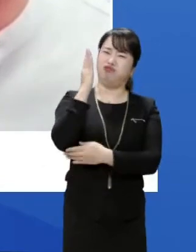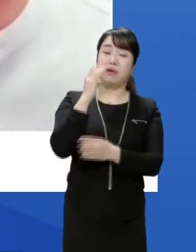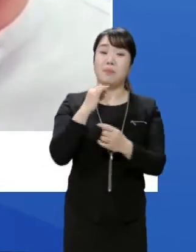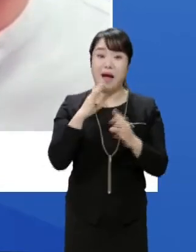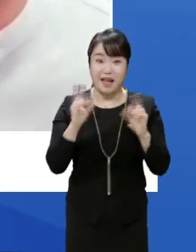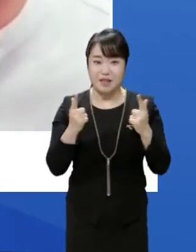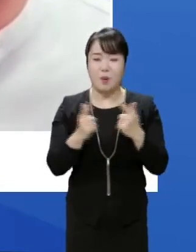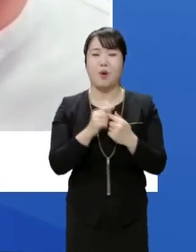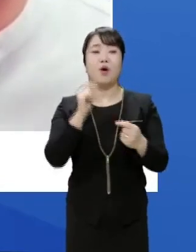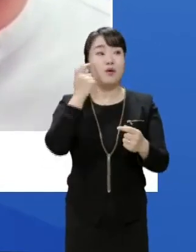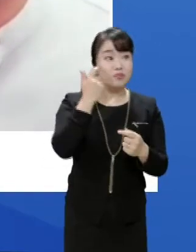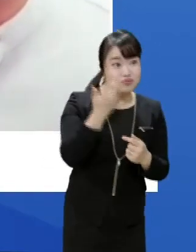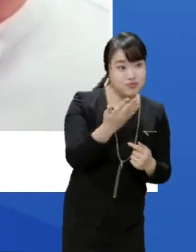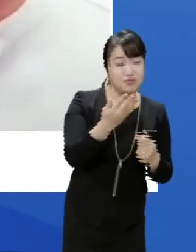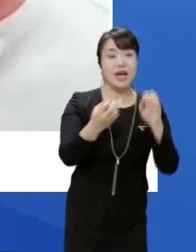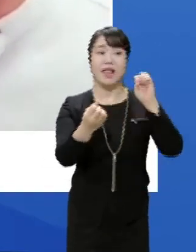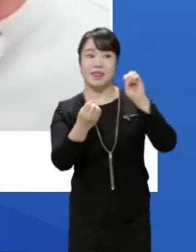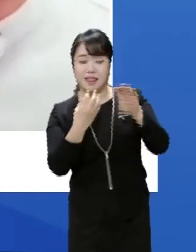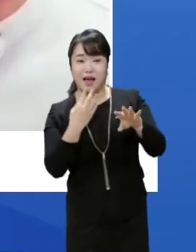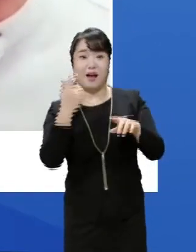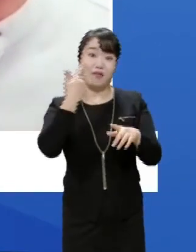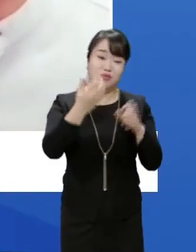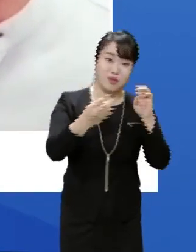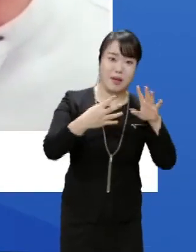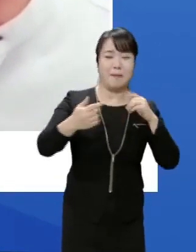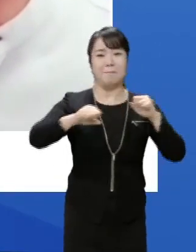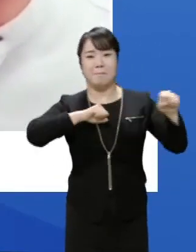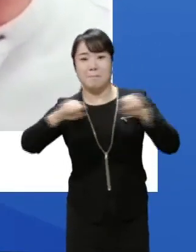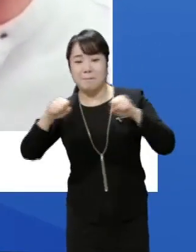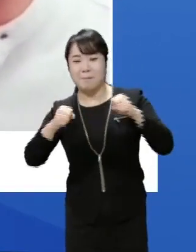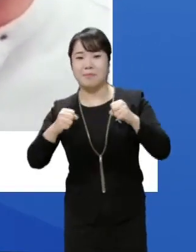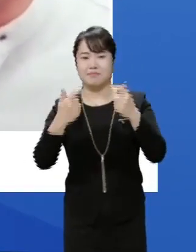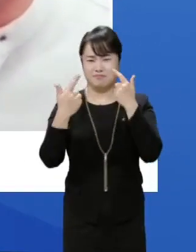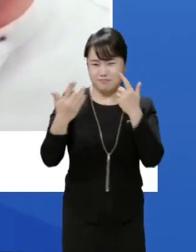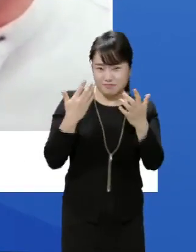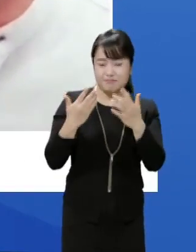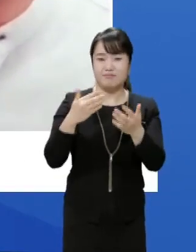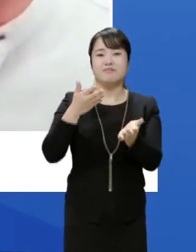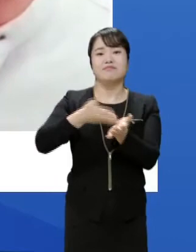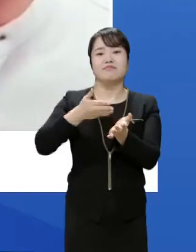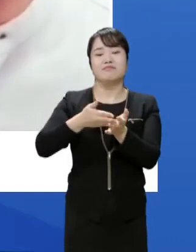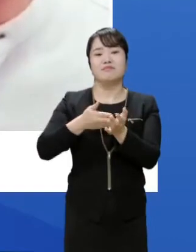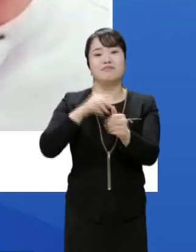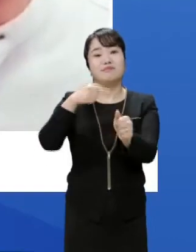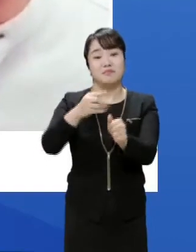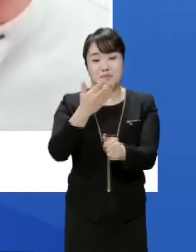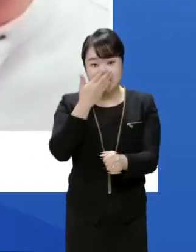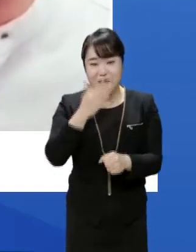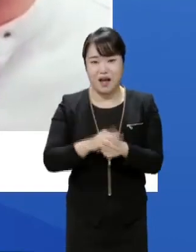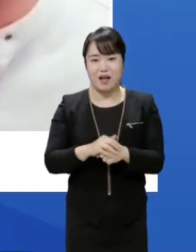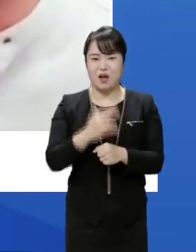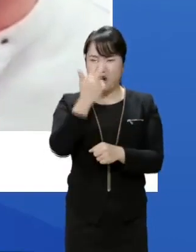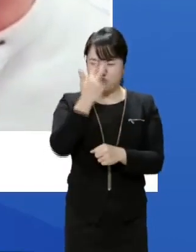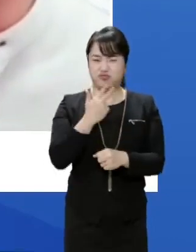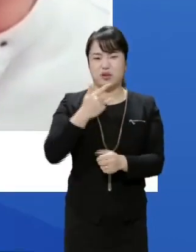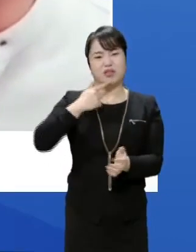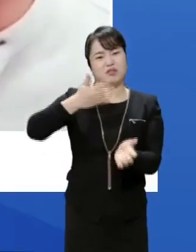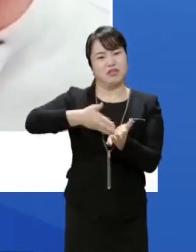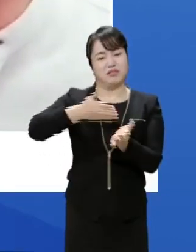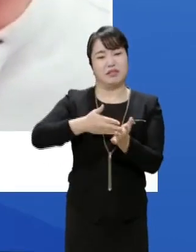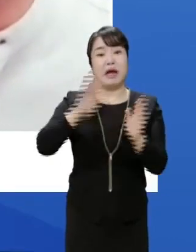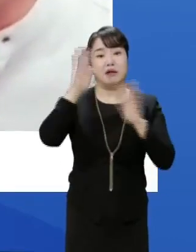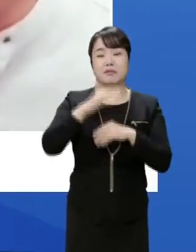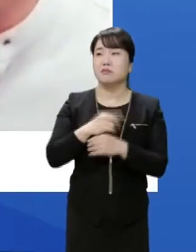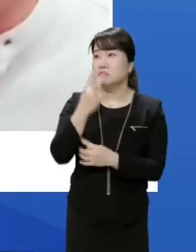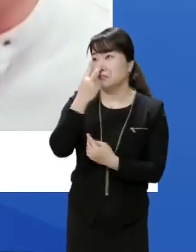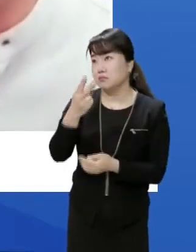같아요. 이런 네. 장점을 활용해서 학생들이 온라인 콘텐츠만 계속 보고 있거나 아니면 일방적으로 교사가 말하고